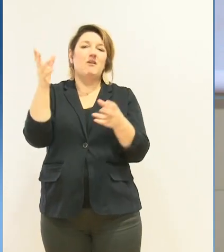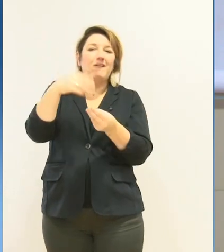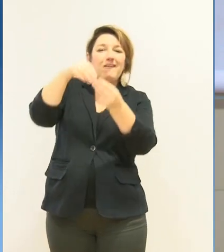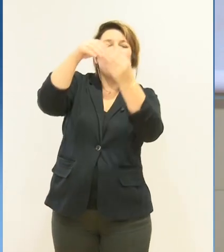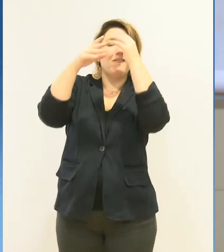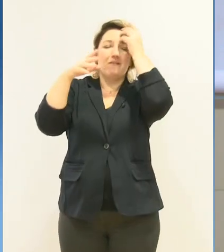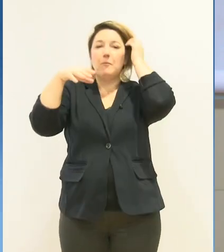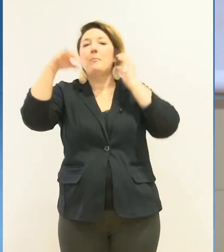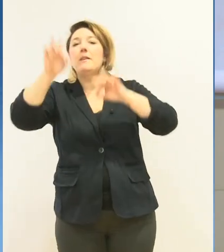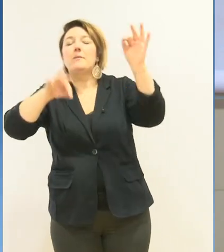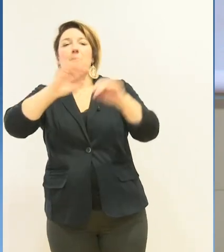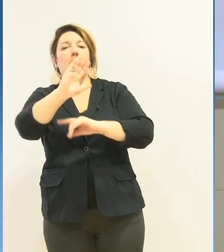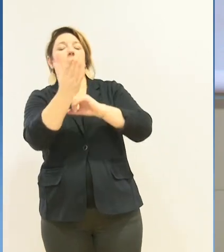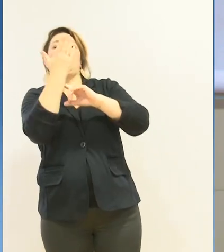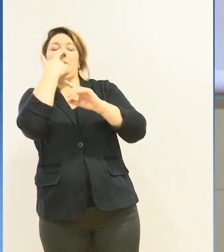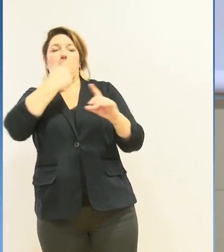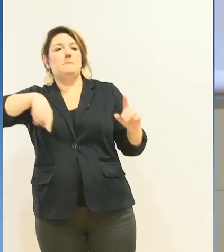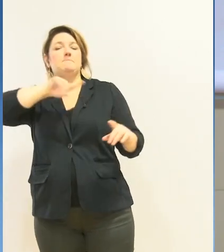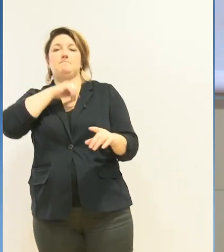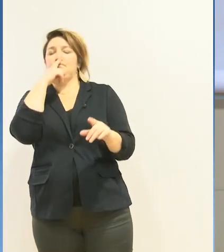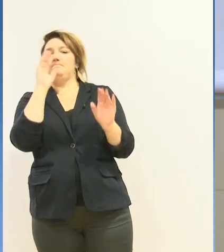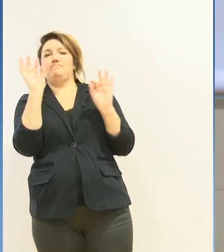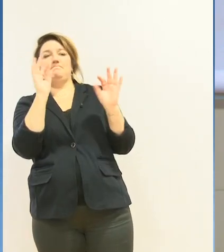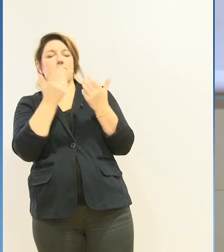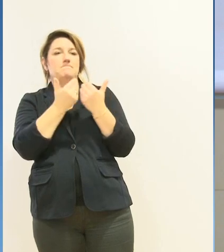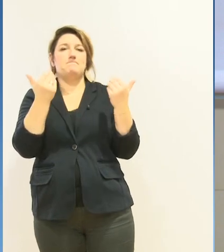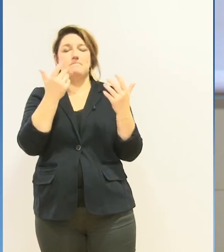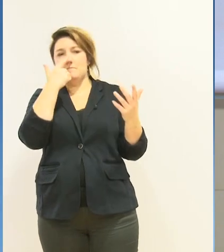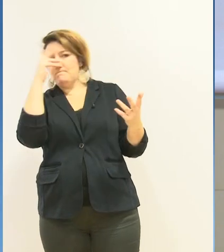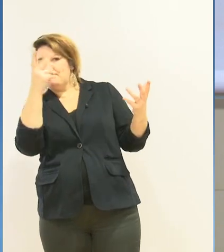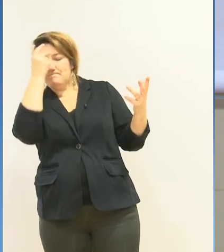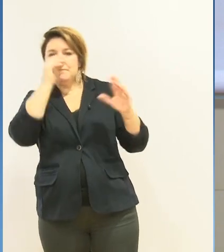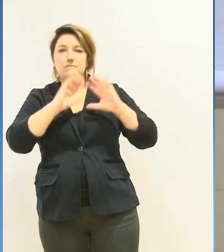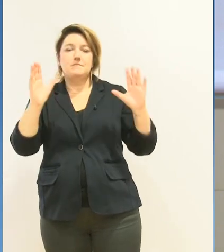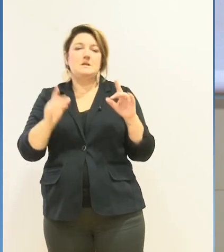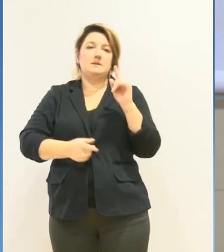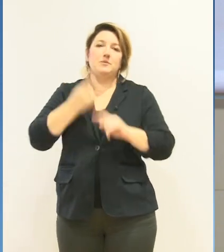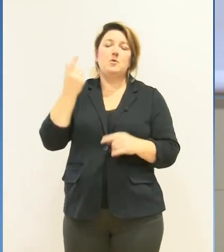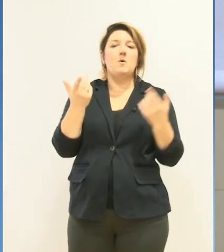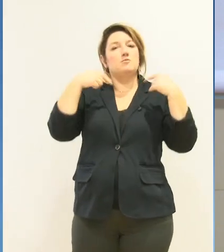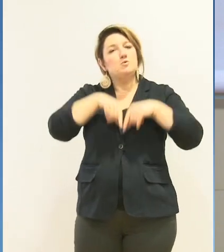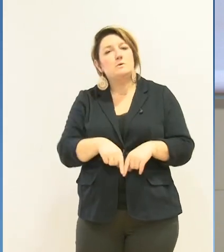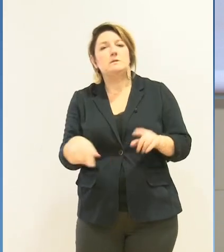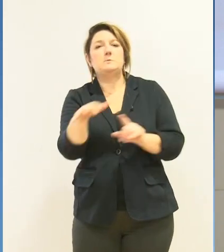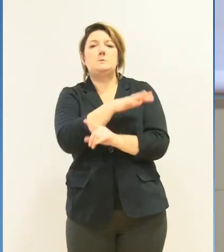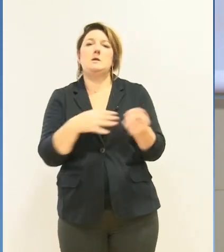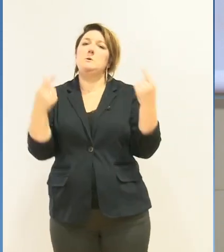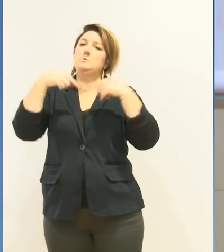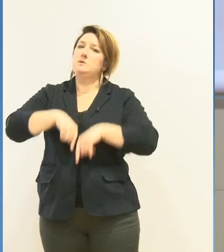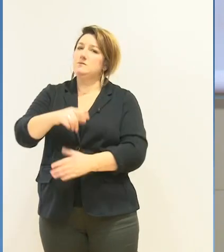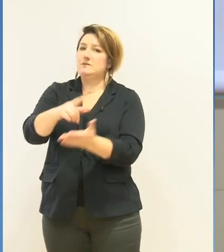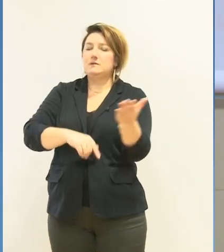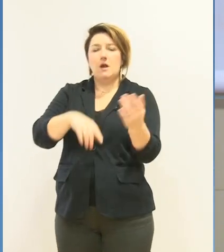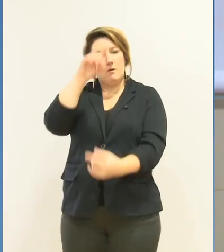entendu entendu la nécessité de mettre la justice sociale et la justice fiscale au coeur de la transition